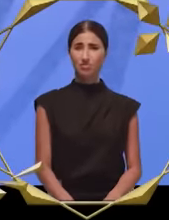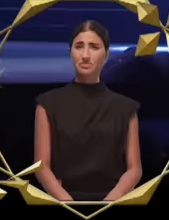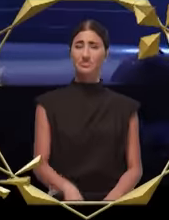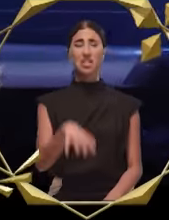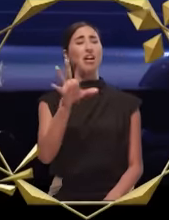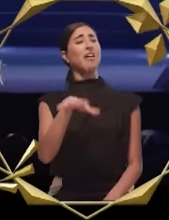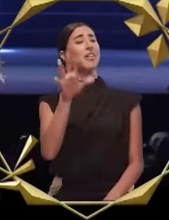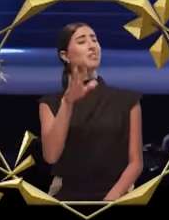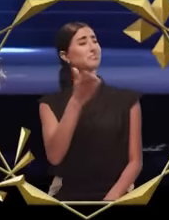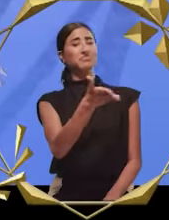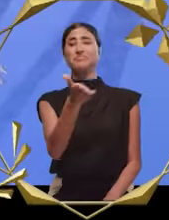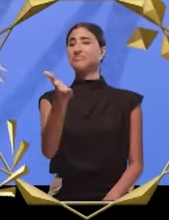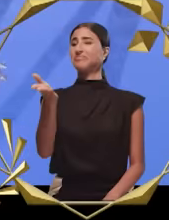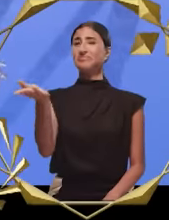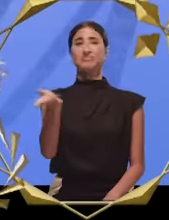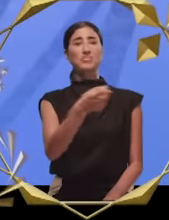هيهات